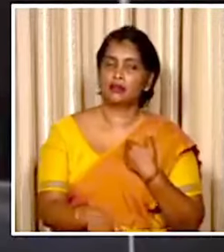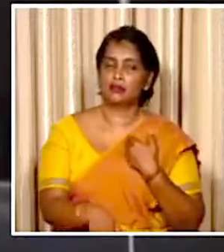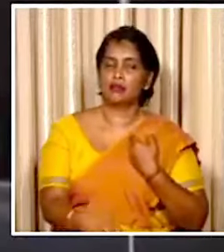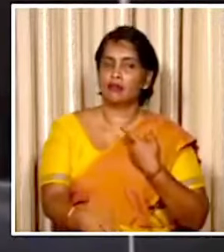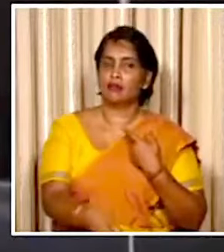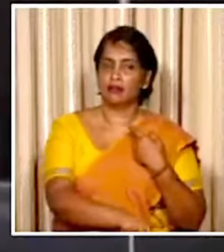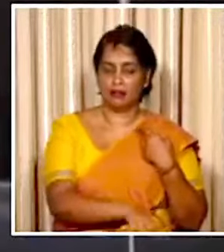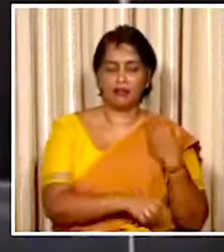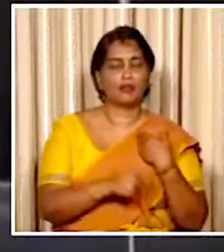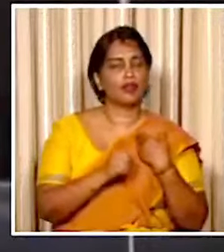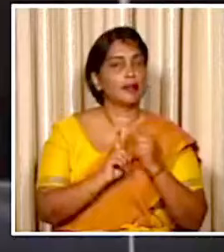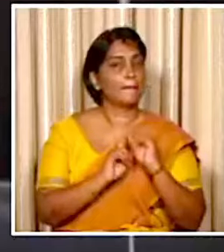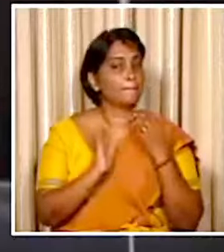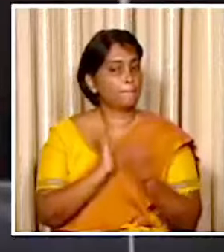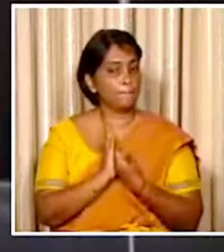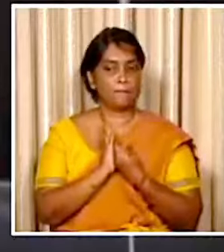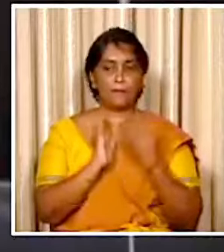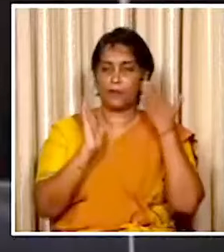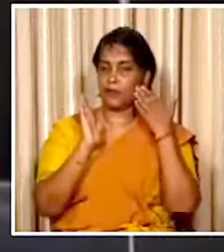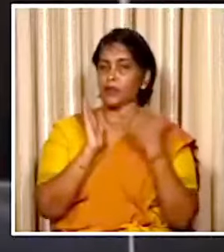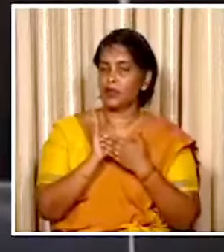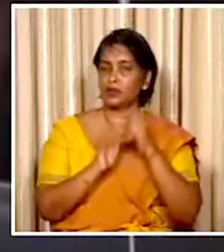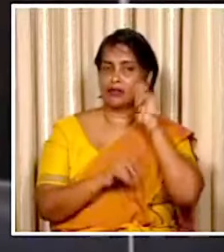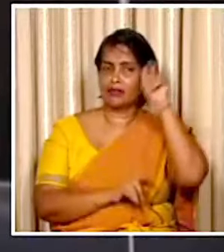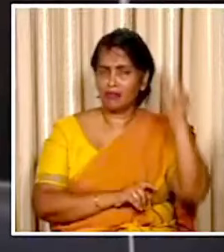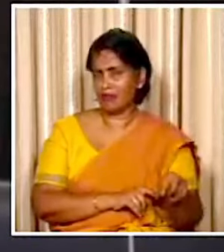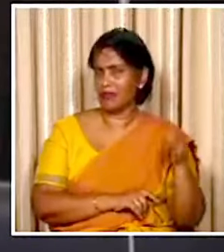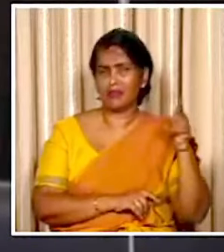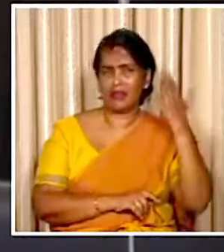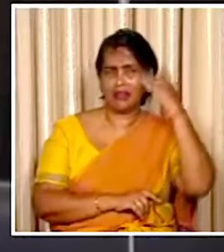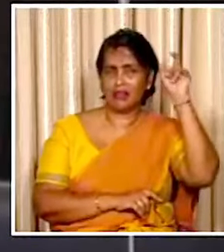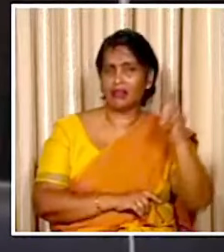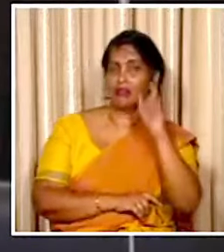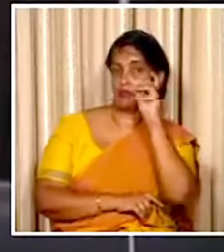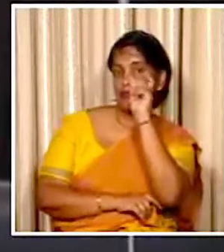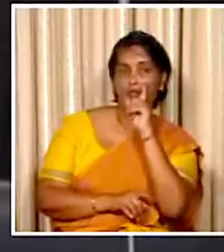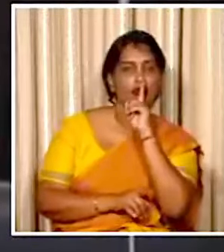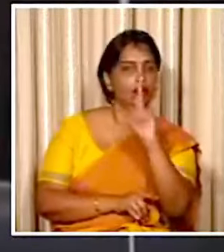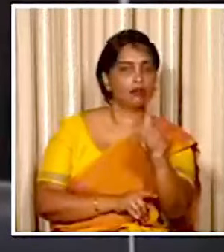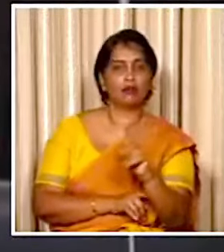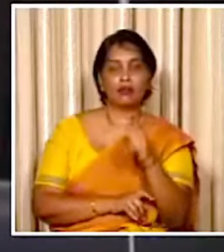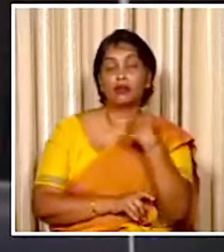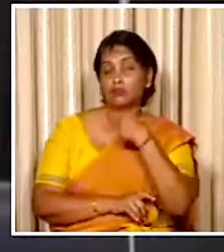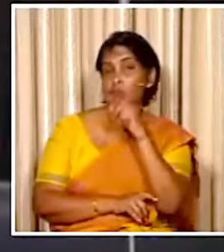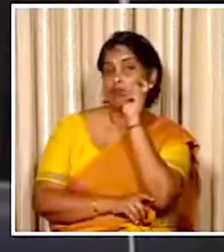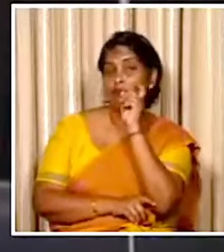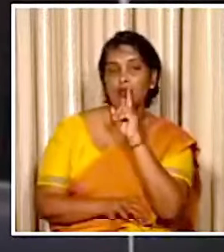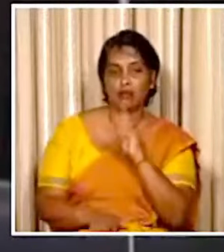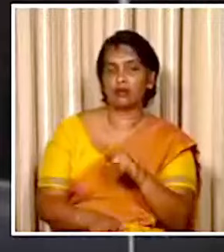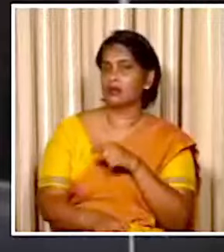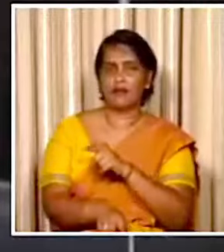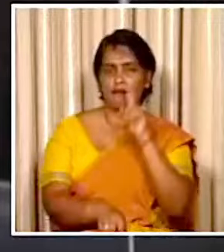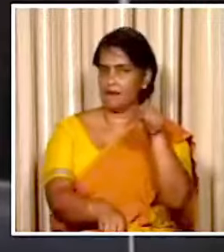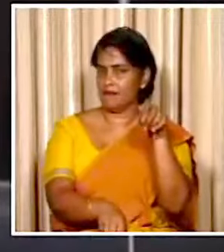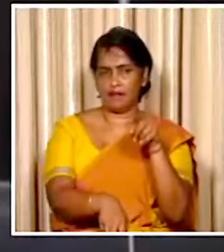ස්ථාවරය වෙන්නේ ප්‍රතිපත්තිමය කාරණයක් සම්බන්ධයෙන් නිලධාරිකුට නිරීක්ෂණය කරන්න බෑ, මේක තියෙන නිරීක්ෂණය කරන්නයි කියලා. ඒක සම්පූර්ණ